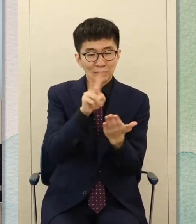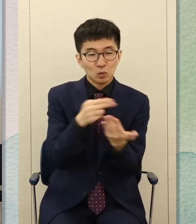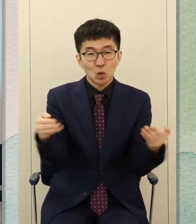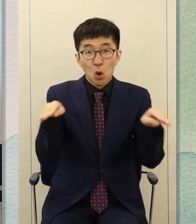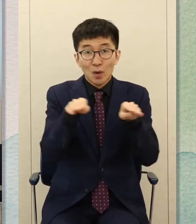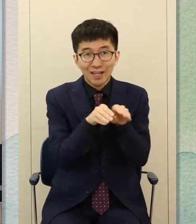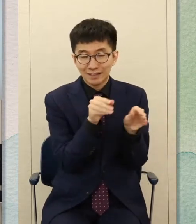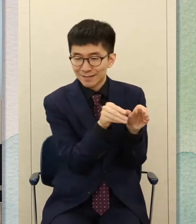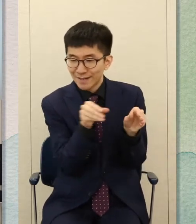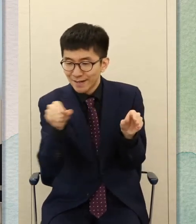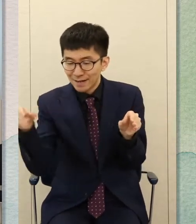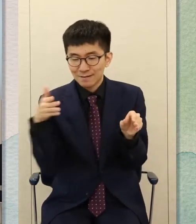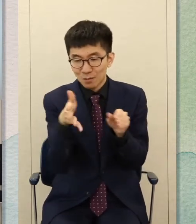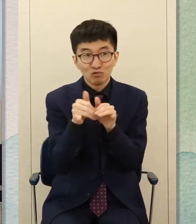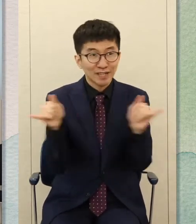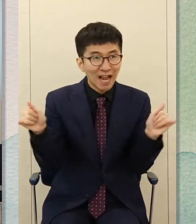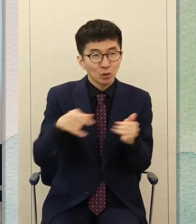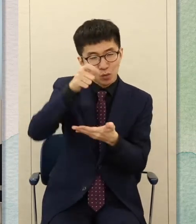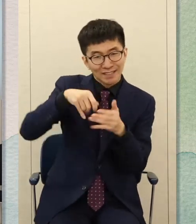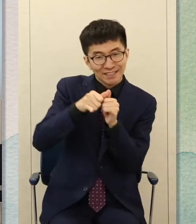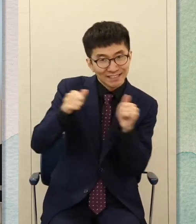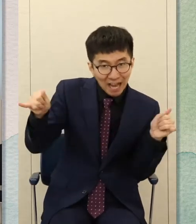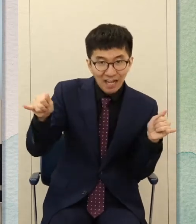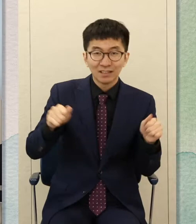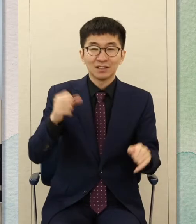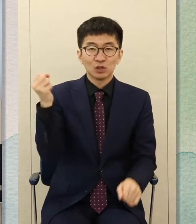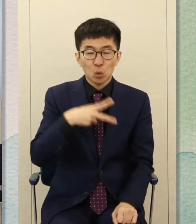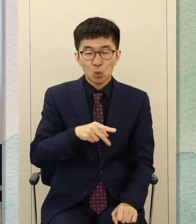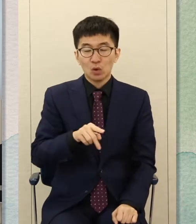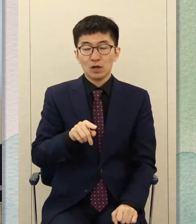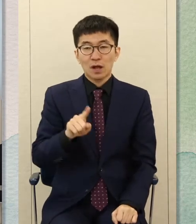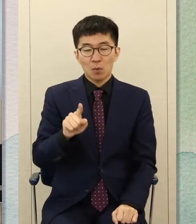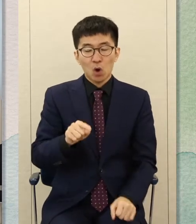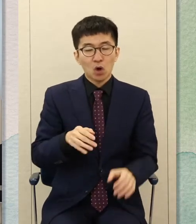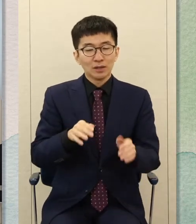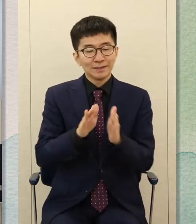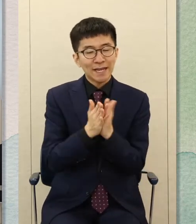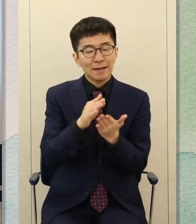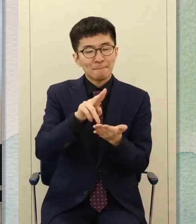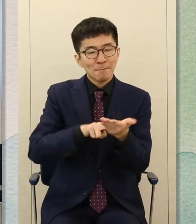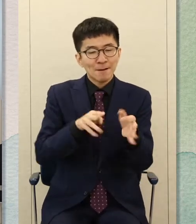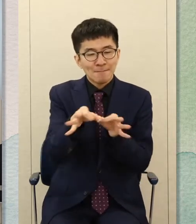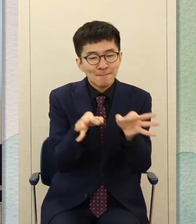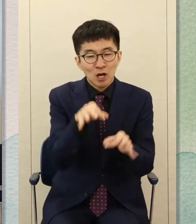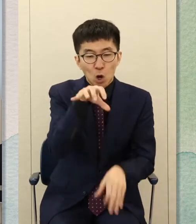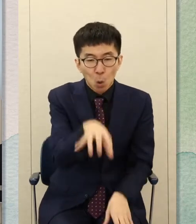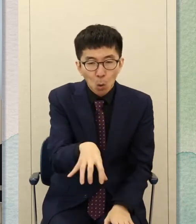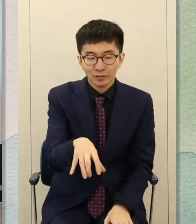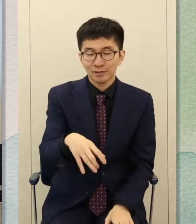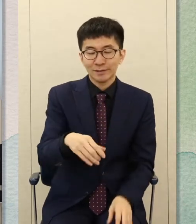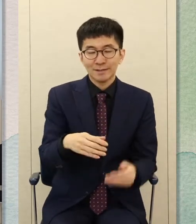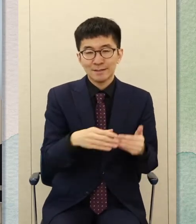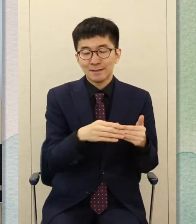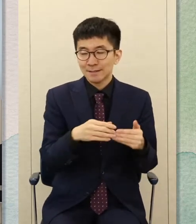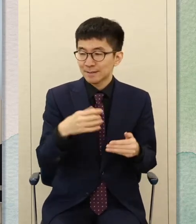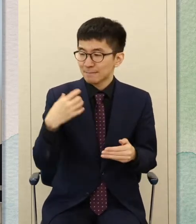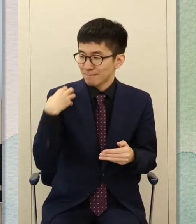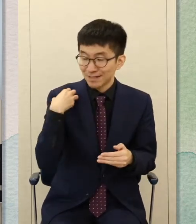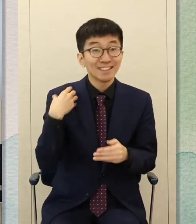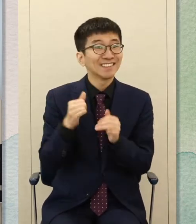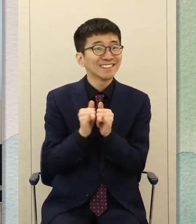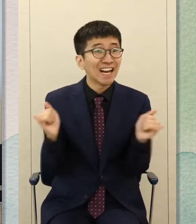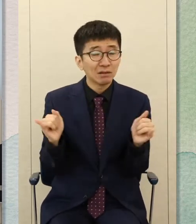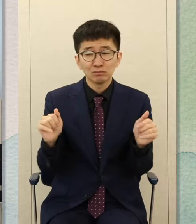사서, 예, 내지는 기자, 그 다음에 서점의 MD들, 예, 이런 사람들은 당연히 저런 독자에 속해요. 예, 근데 이분들은 직업으로 하는